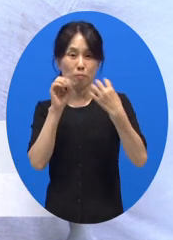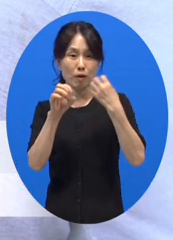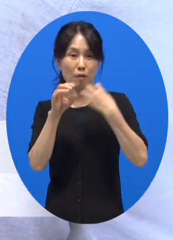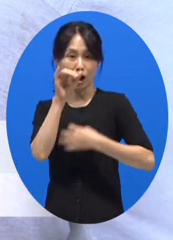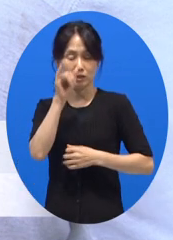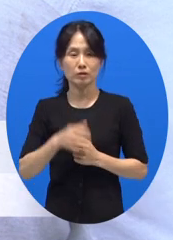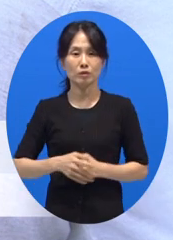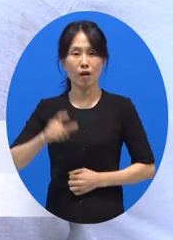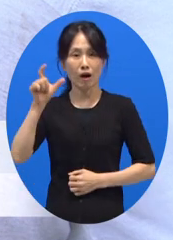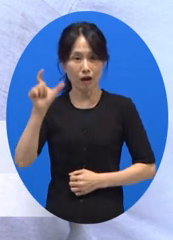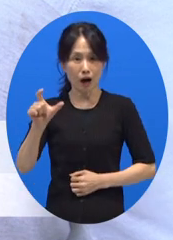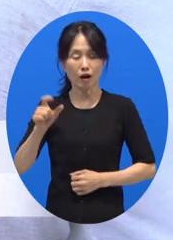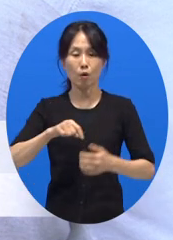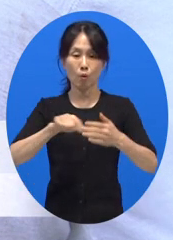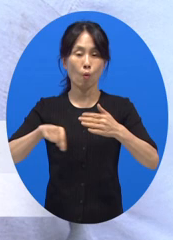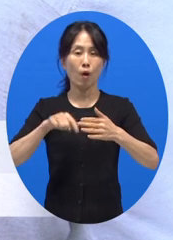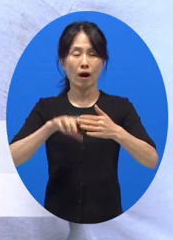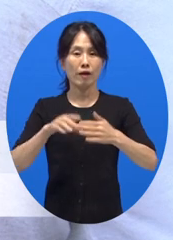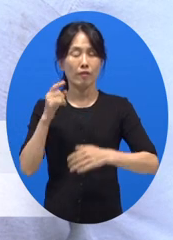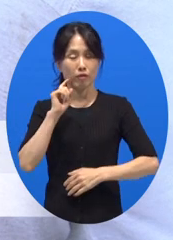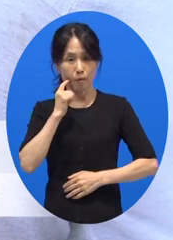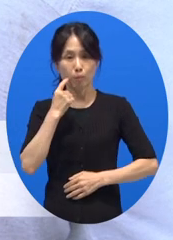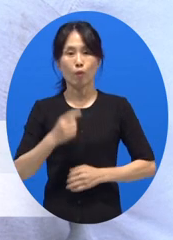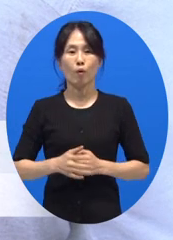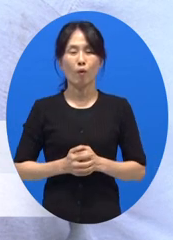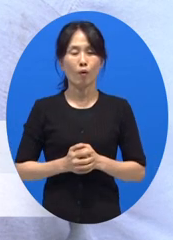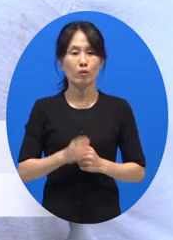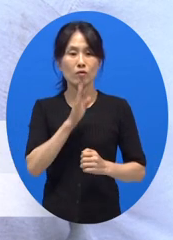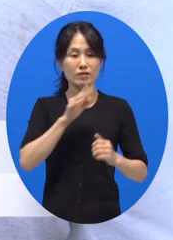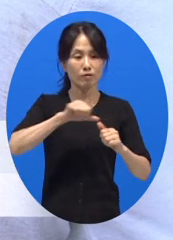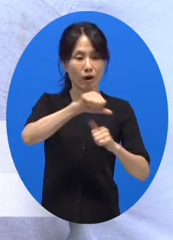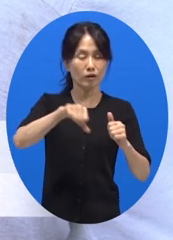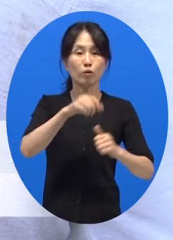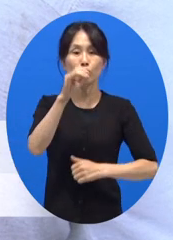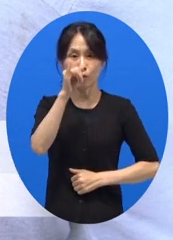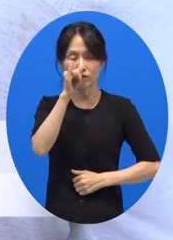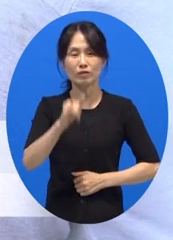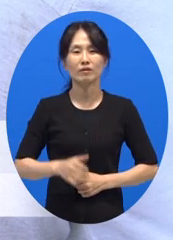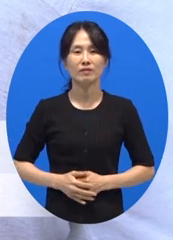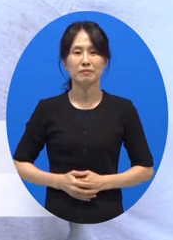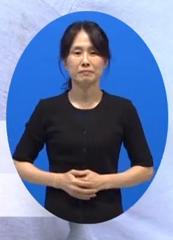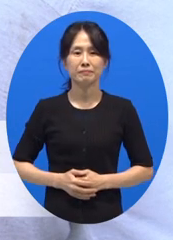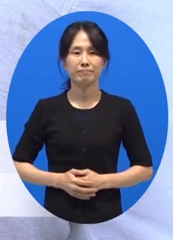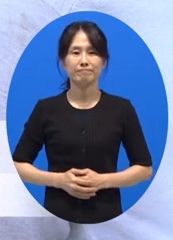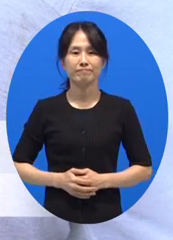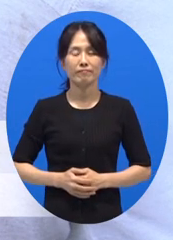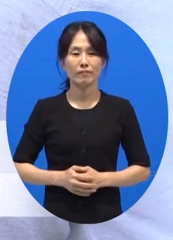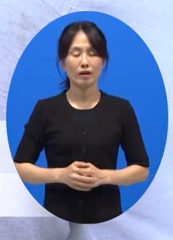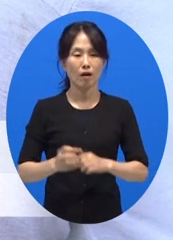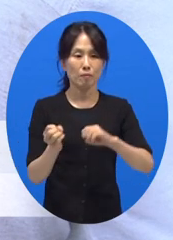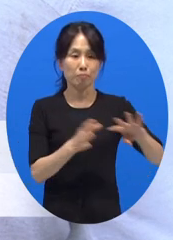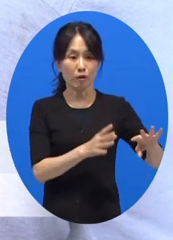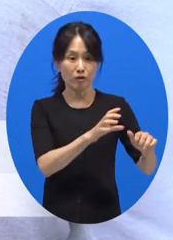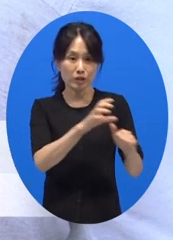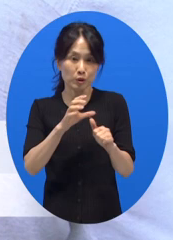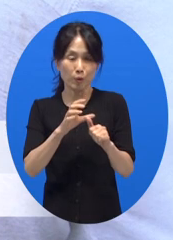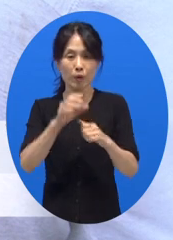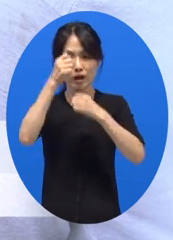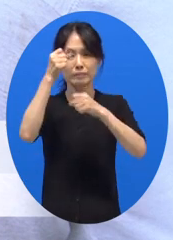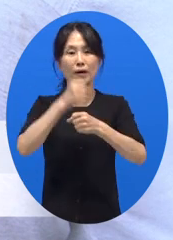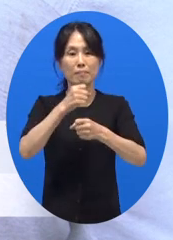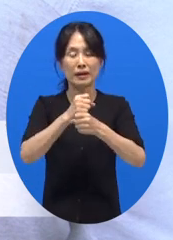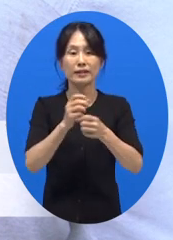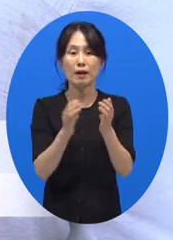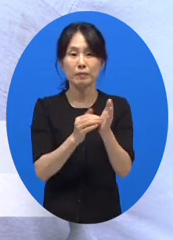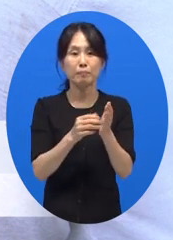있습니다. 튼튼한 내구성은 물론 디자인 요소를 더해 친환경에 대한 편견을 뛰어넘었는데요. 쓰레기로